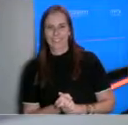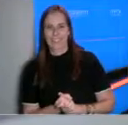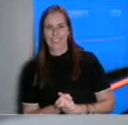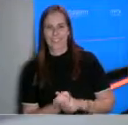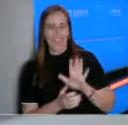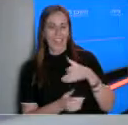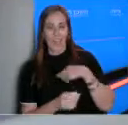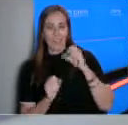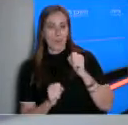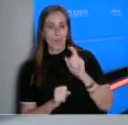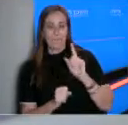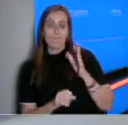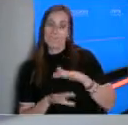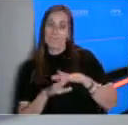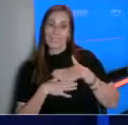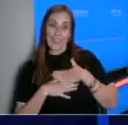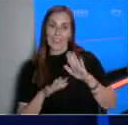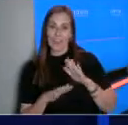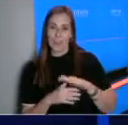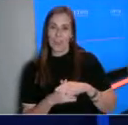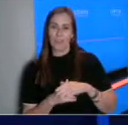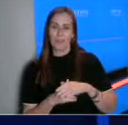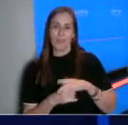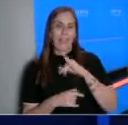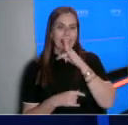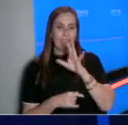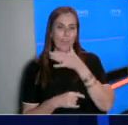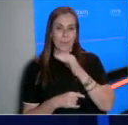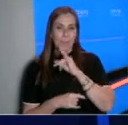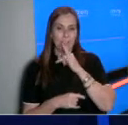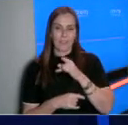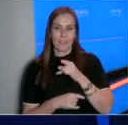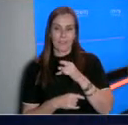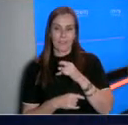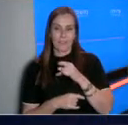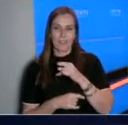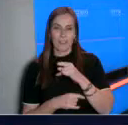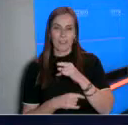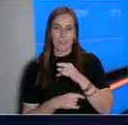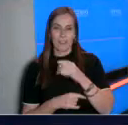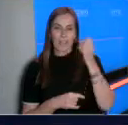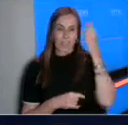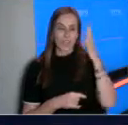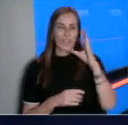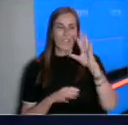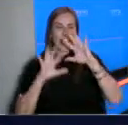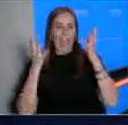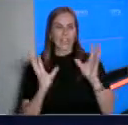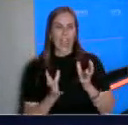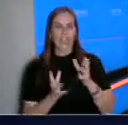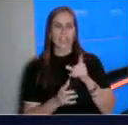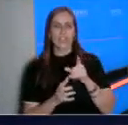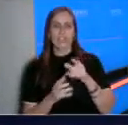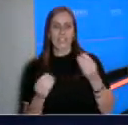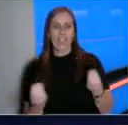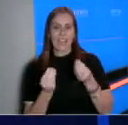כאילו. אני לא בקומבינה, I'm sorry, כאילו. לא, תראו, טריוויה, היופי בטריוויה שזה... איך אמרת? טרש וקרדש. טריוויה זה